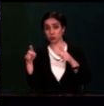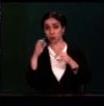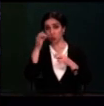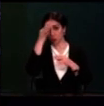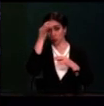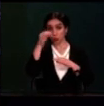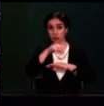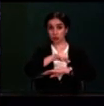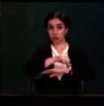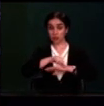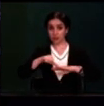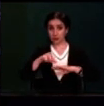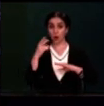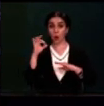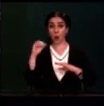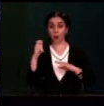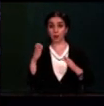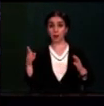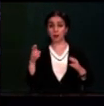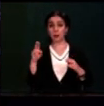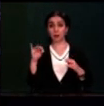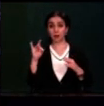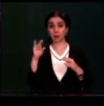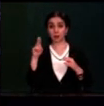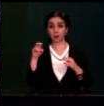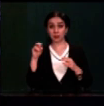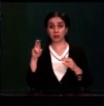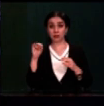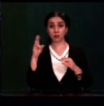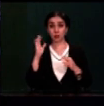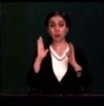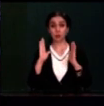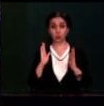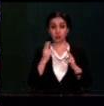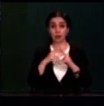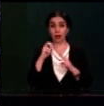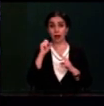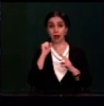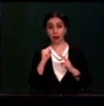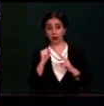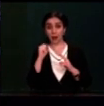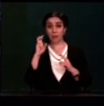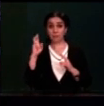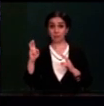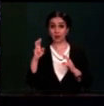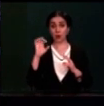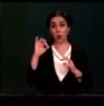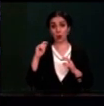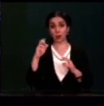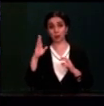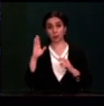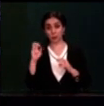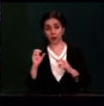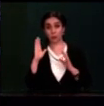chiziq og'maga perpendikular bo'lsa, demak, o'tuvchi to'g'ri chizig'imiz A to'g'ri chiziq AB og'mamizga